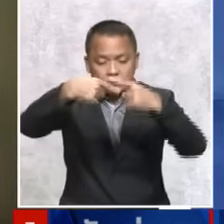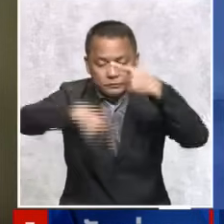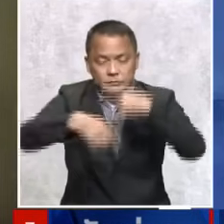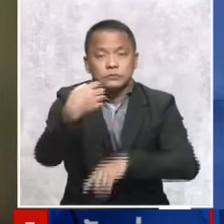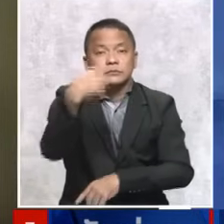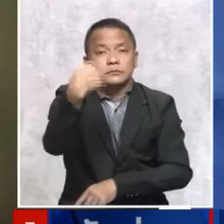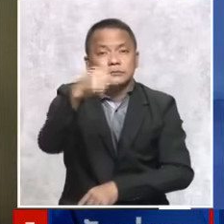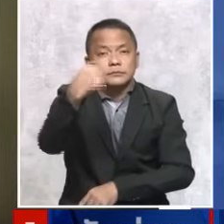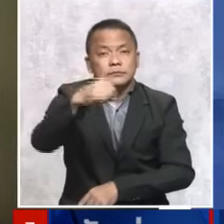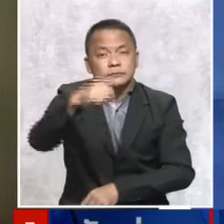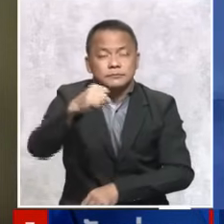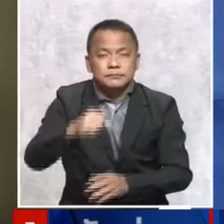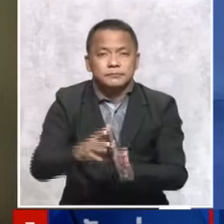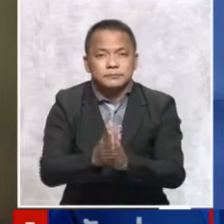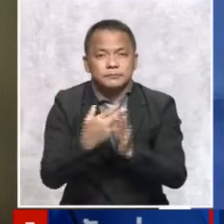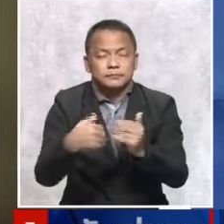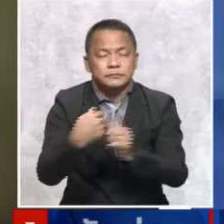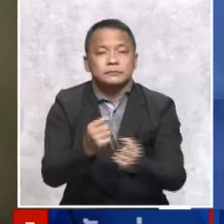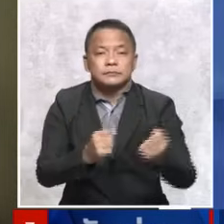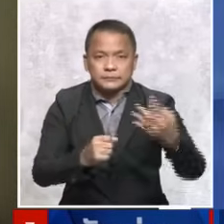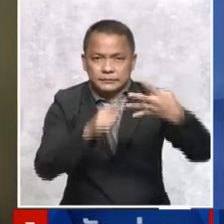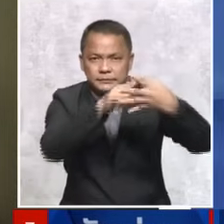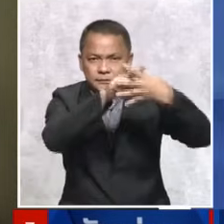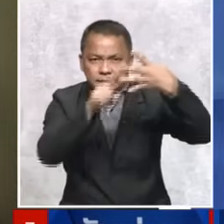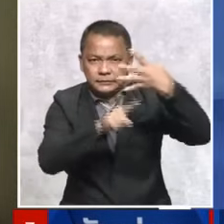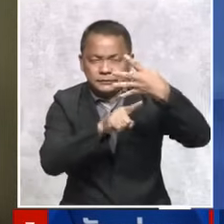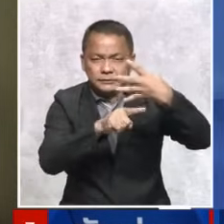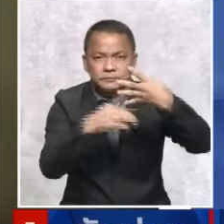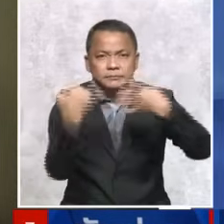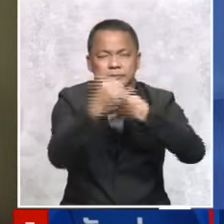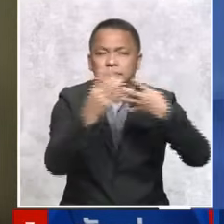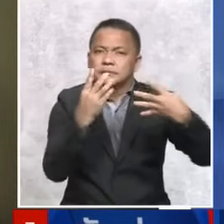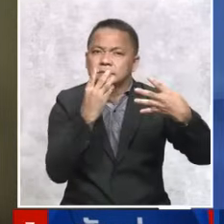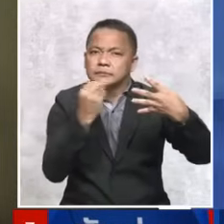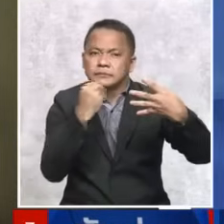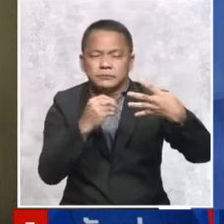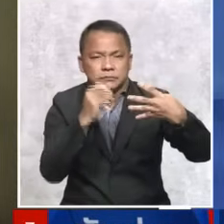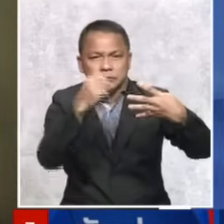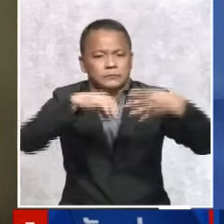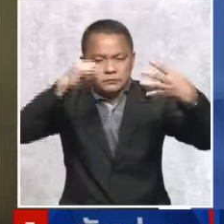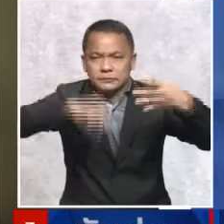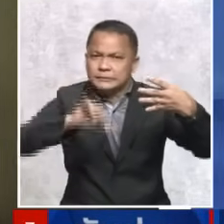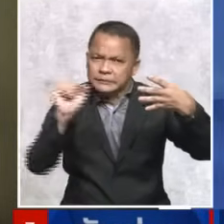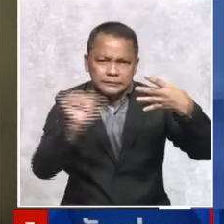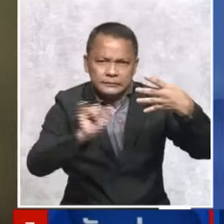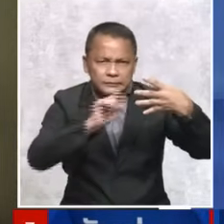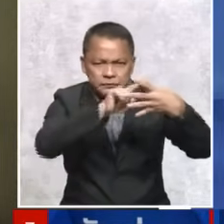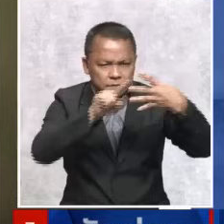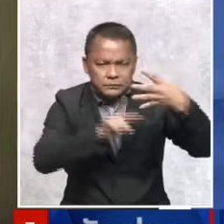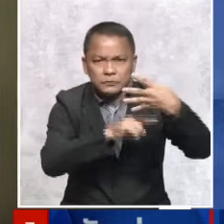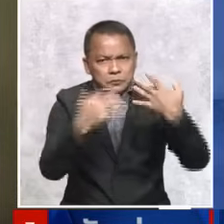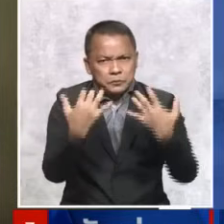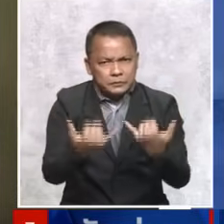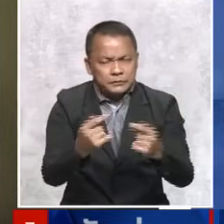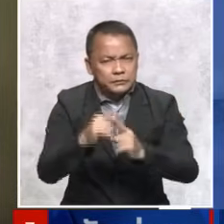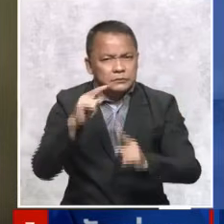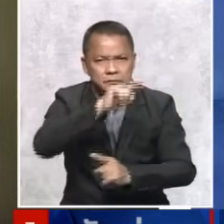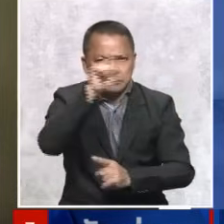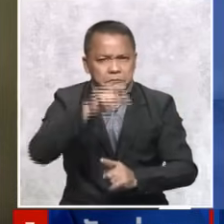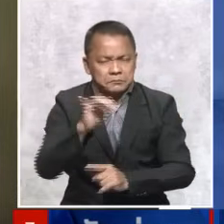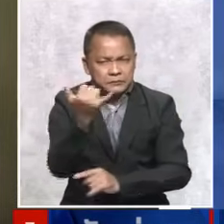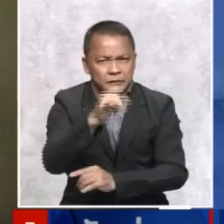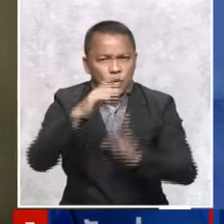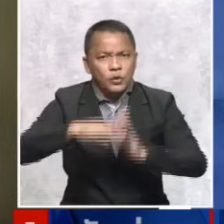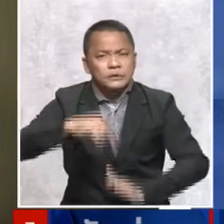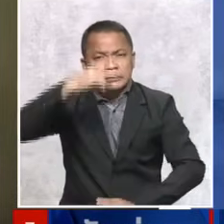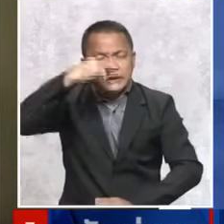ทั้ง10รายนะคะมี4รายที่ทางการอิสราเอลไม่เคยแจ้งยืนยันมาก่อนทำให้ขณะนี้คาดว่ามีค